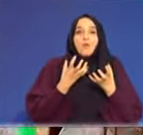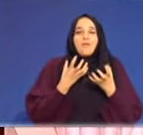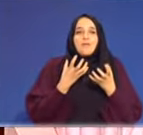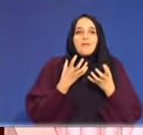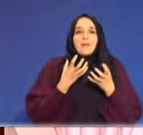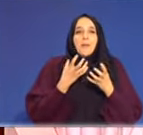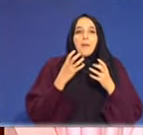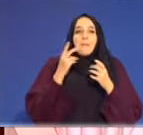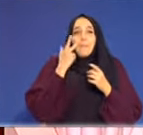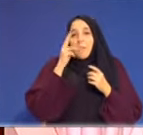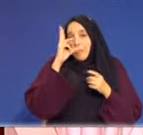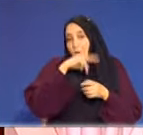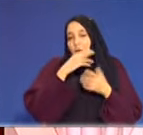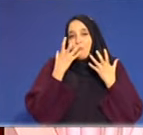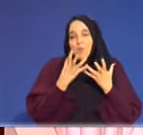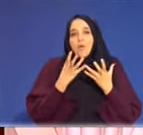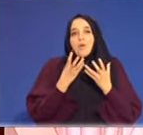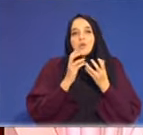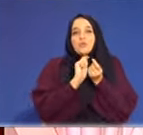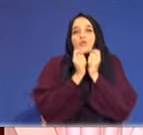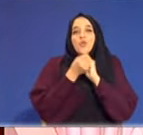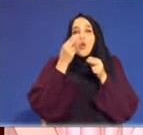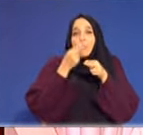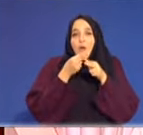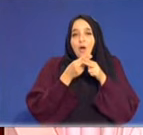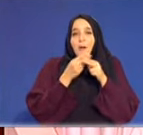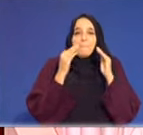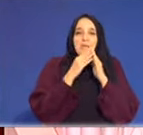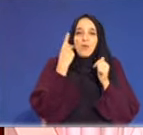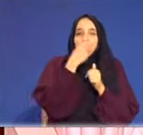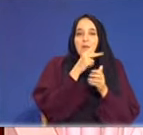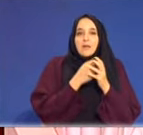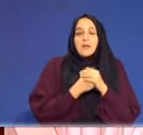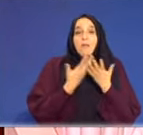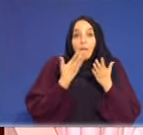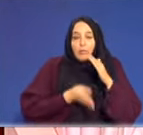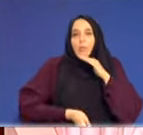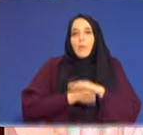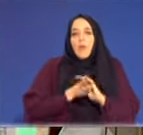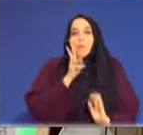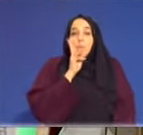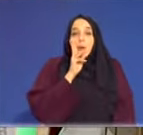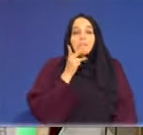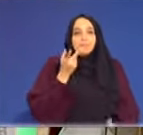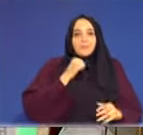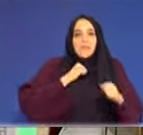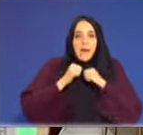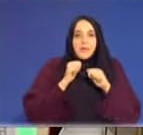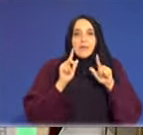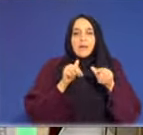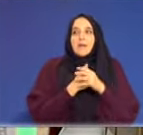عقد الإيجار باسمها، ومن هنا بدأ المشكل. تقول السيدة نعيمة فيه تزوير، الآن سنحاول الاتصال